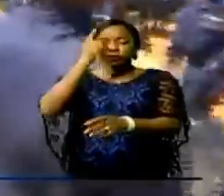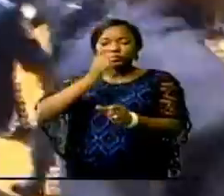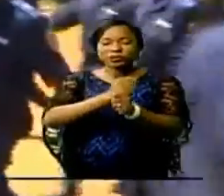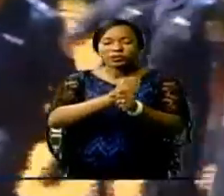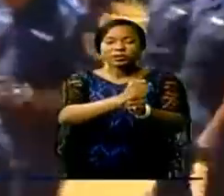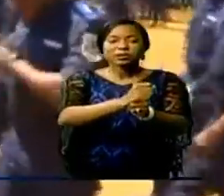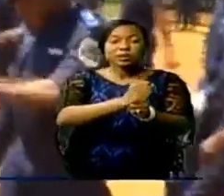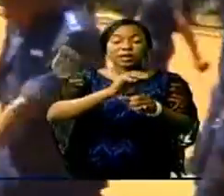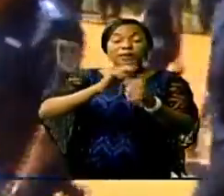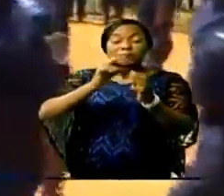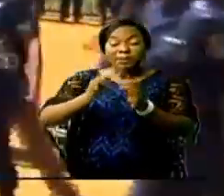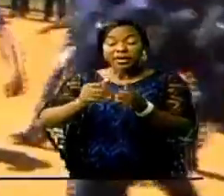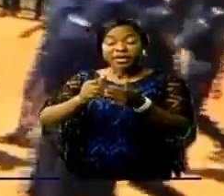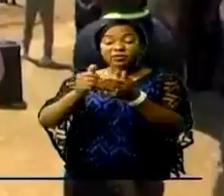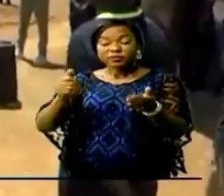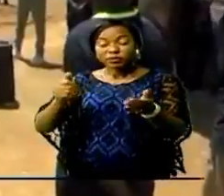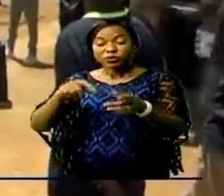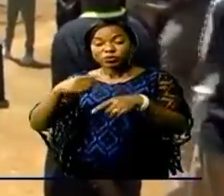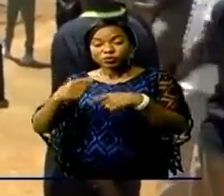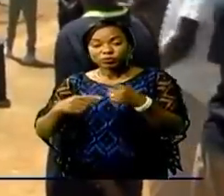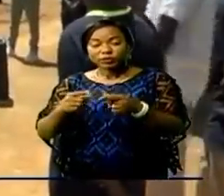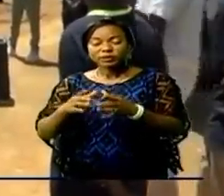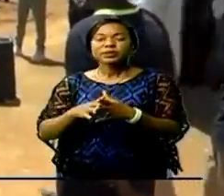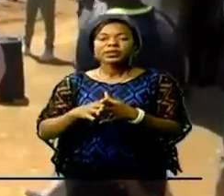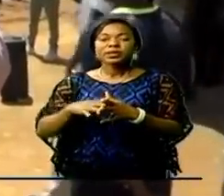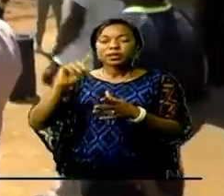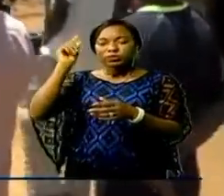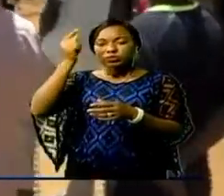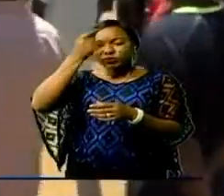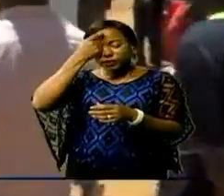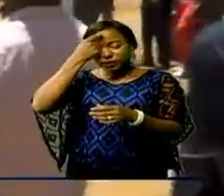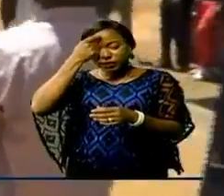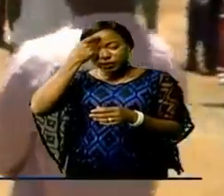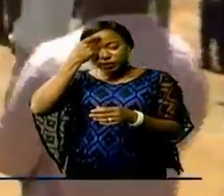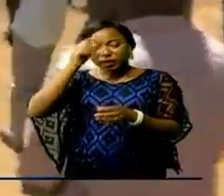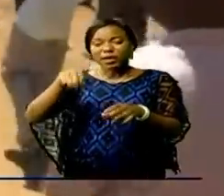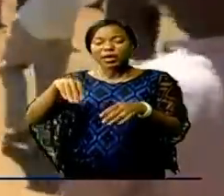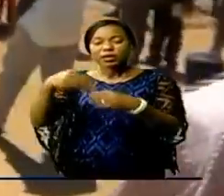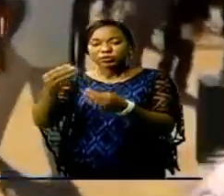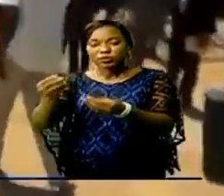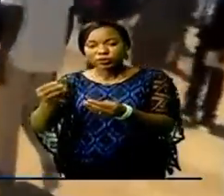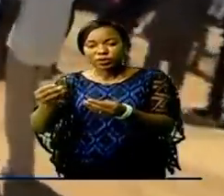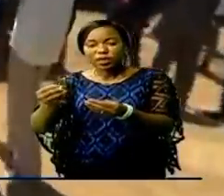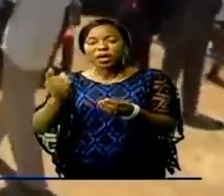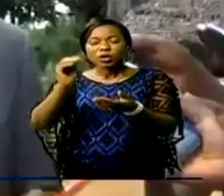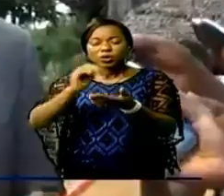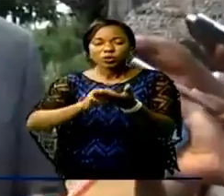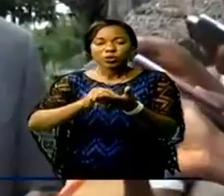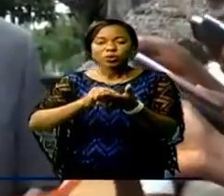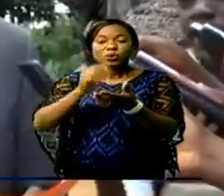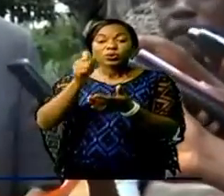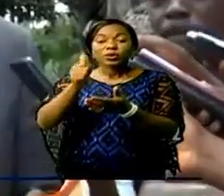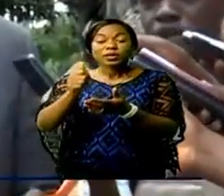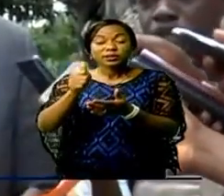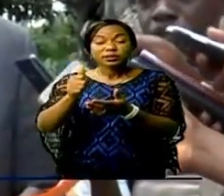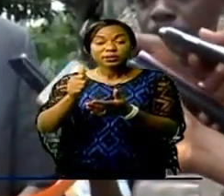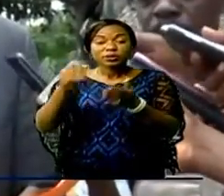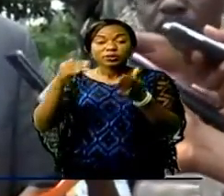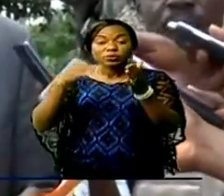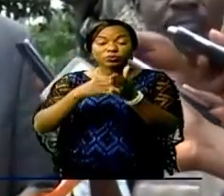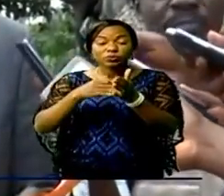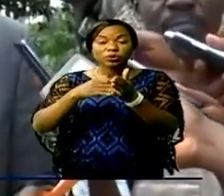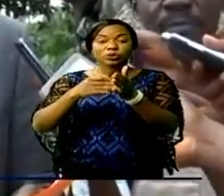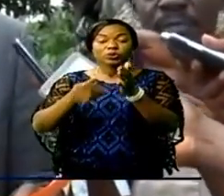Peu avant, l'exécutif provincial Pancrace Bongonkoy a exécuté ce lundi 8 novembre, a